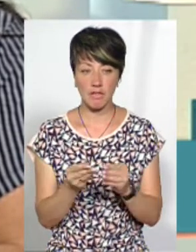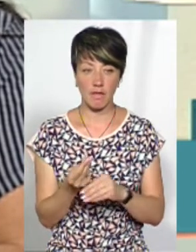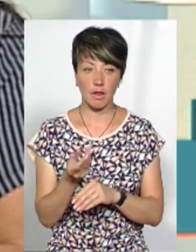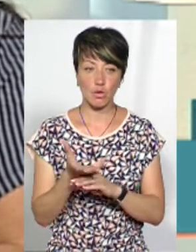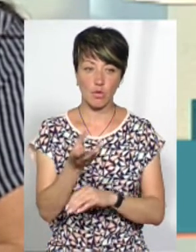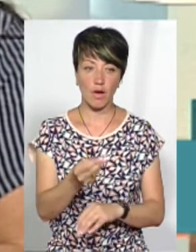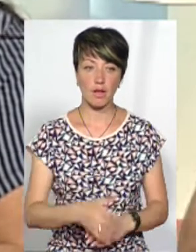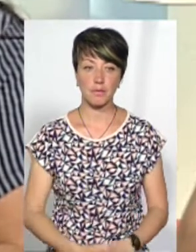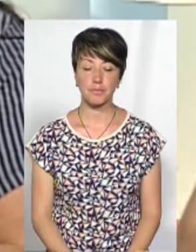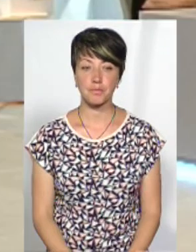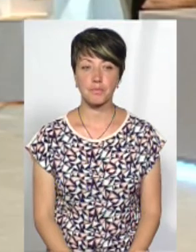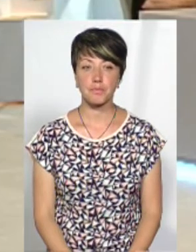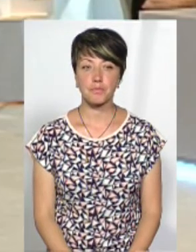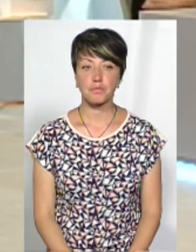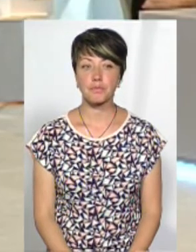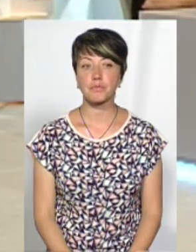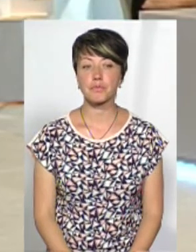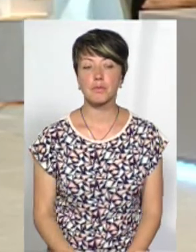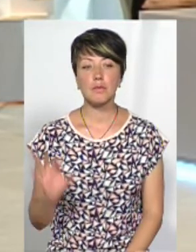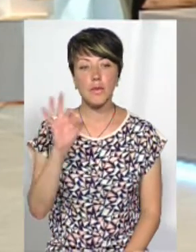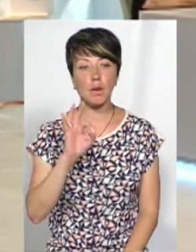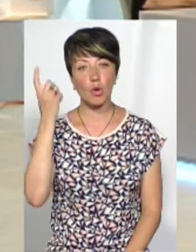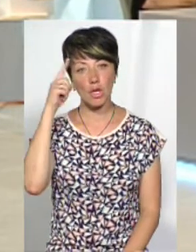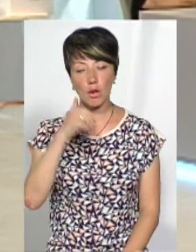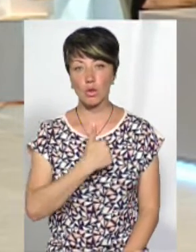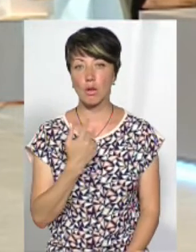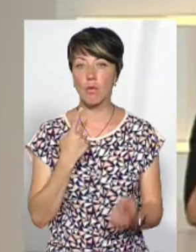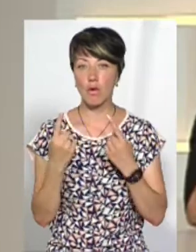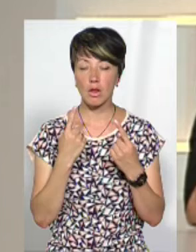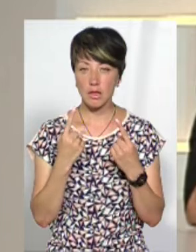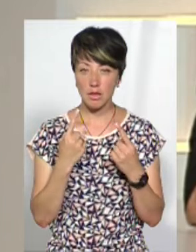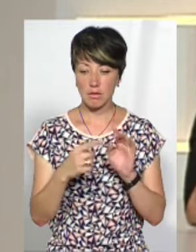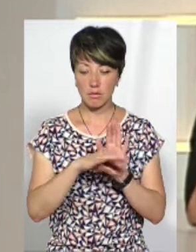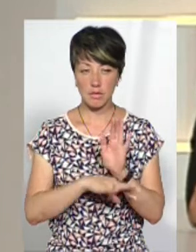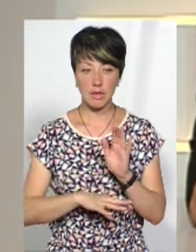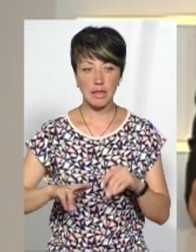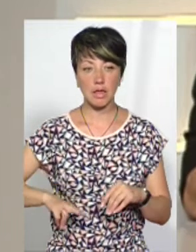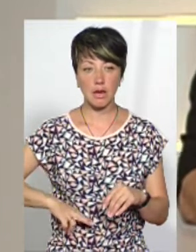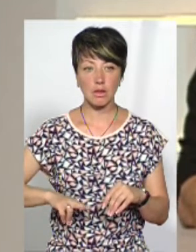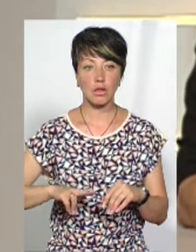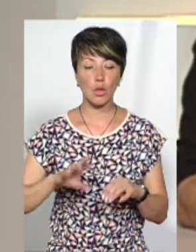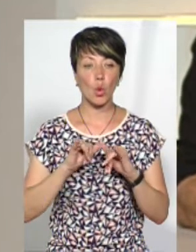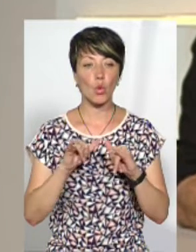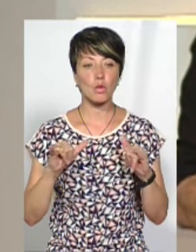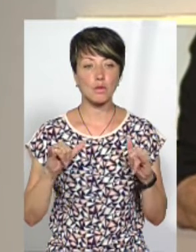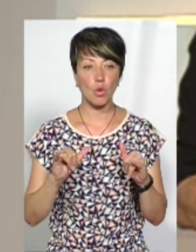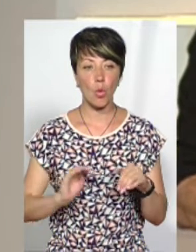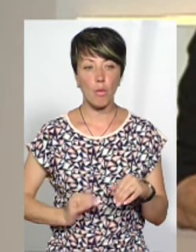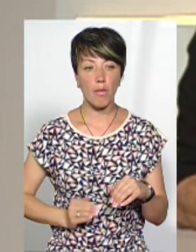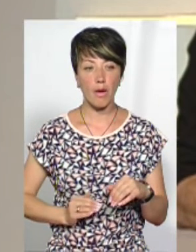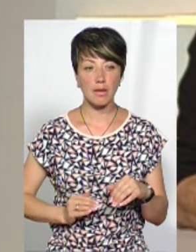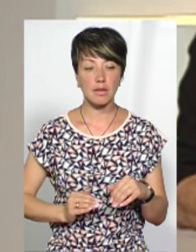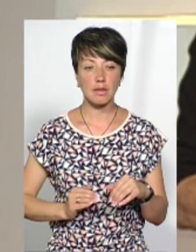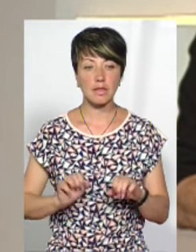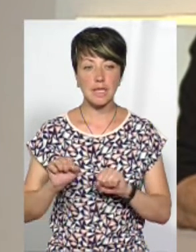співфінансування. От. Ось якраз про ідею хотів поговорити. Олена Городнича, директорка з розвитку